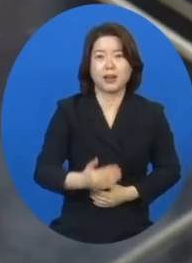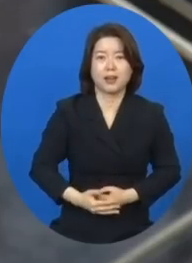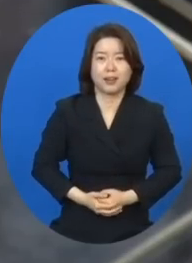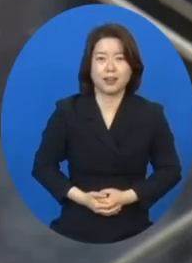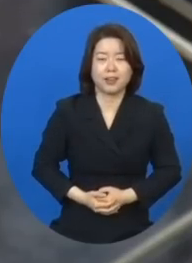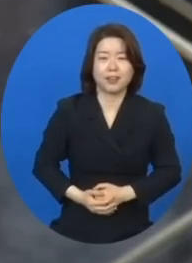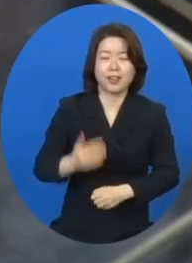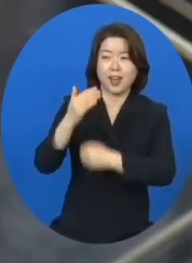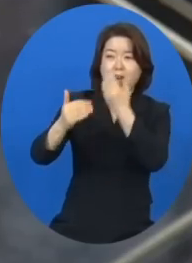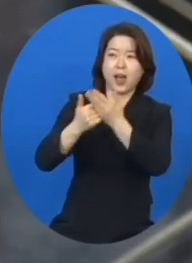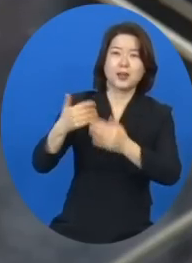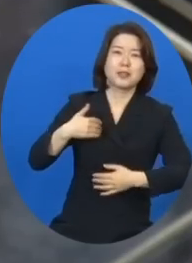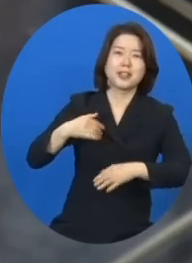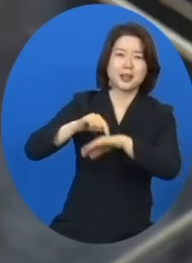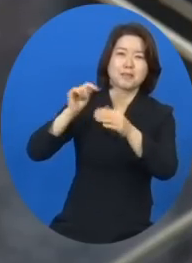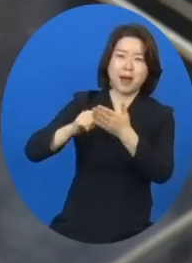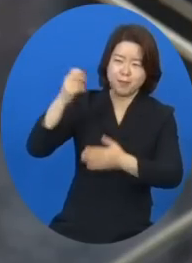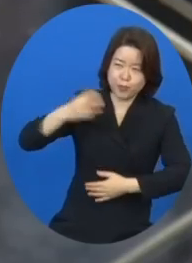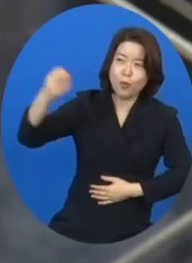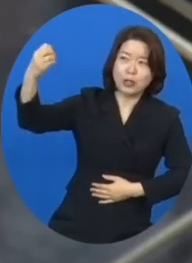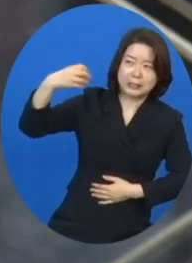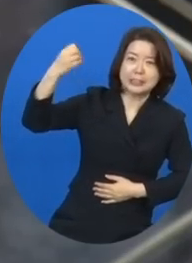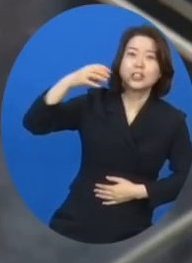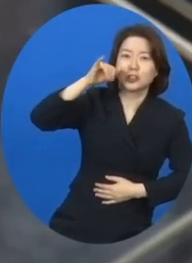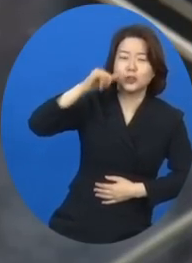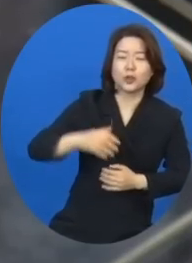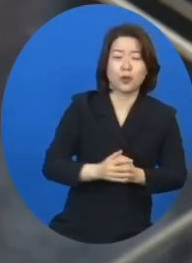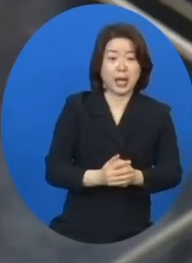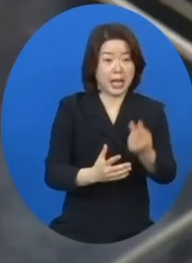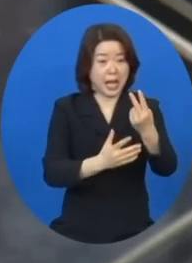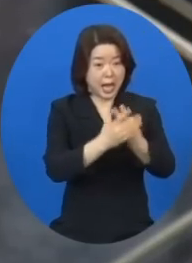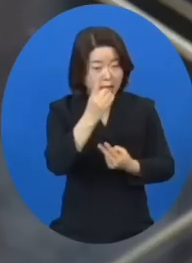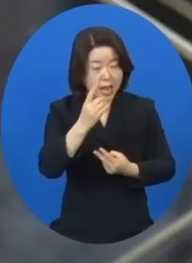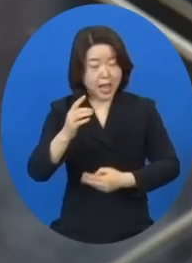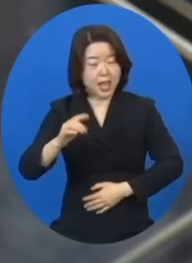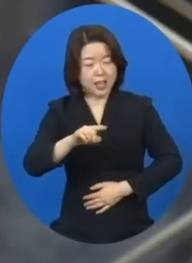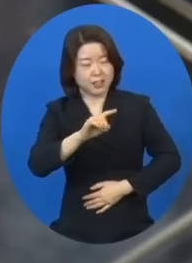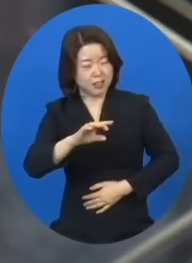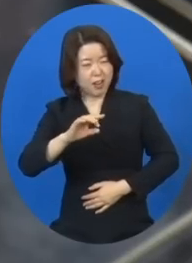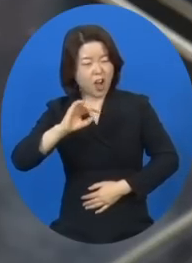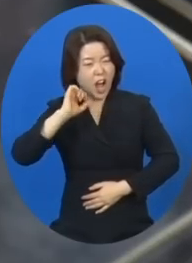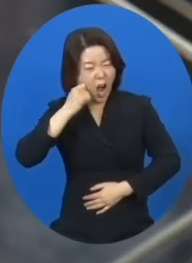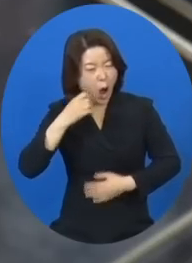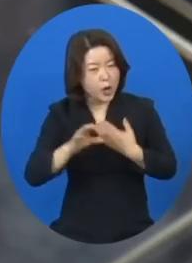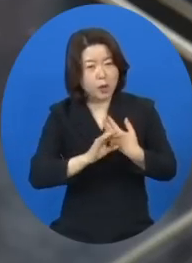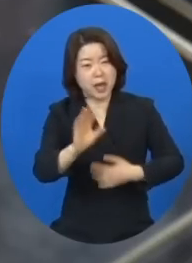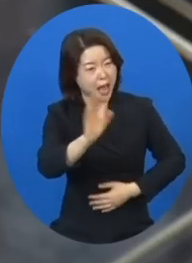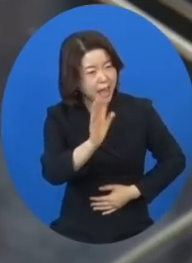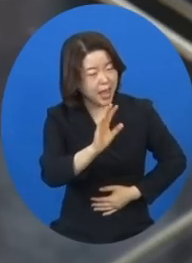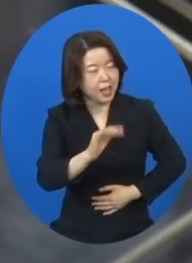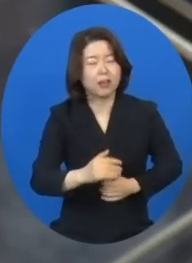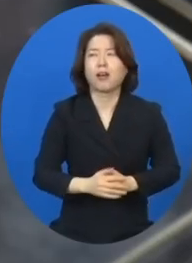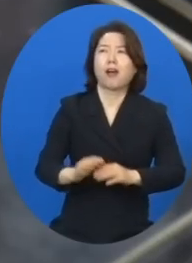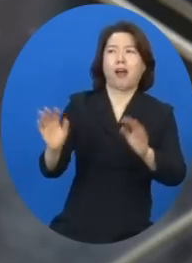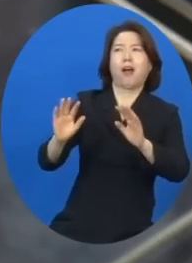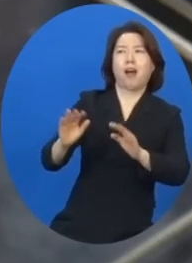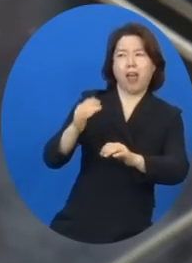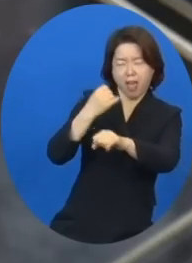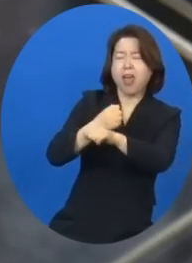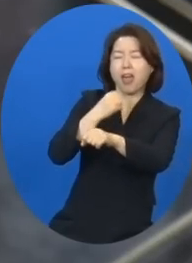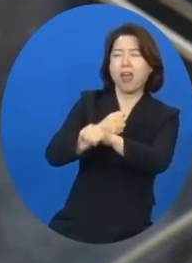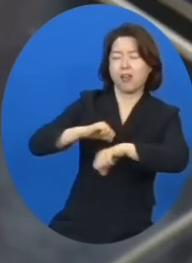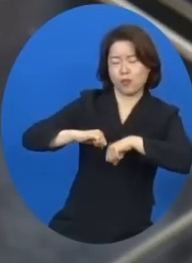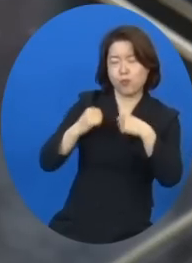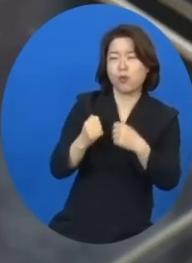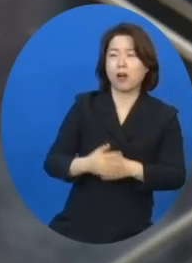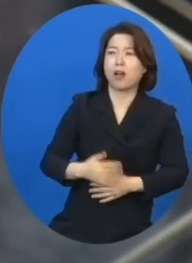또 마음을 주셨어요. 하나 되는 거 안 되면 안 할 거니? 아니요 주님, 해야지요. 해야지요. 제가 어찌